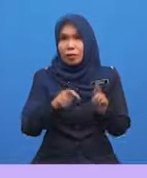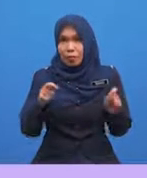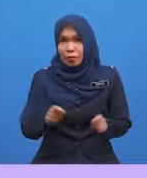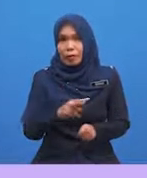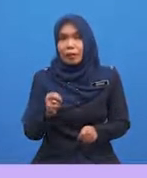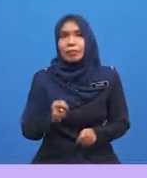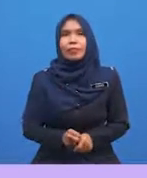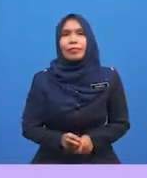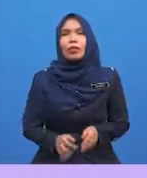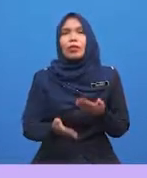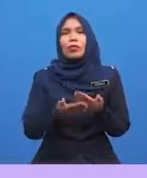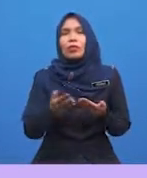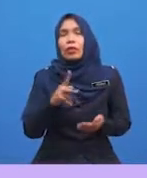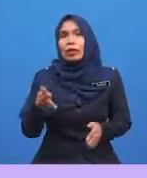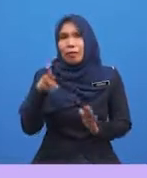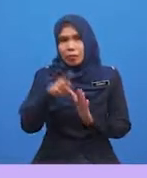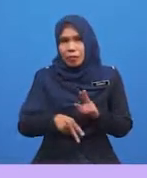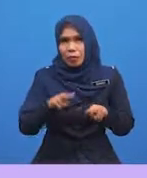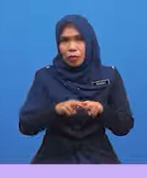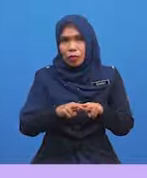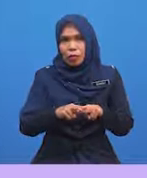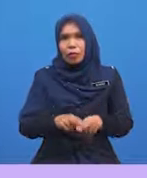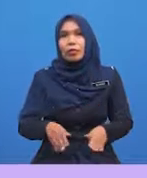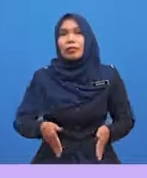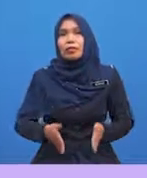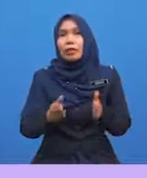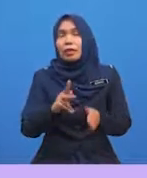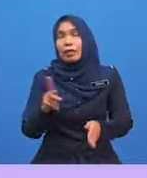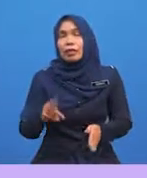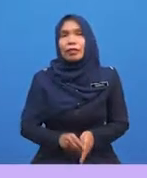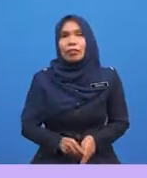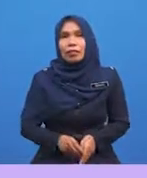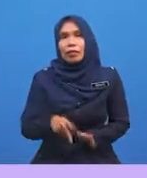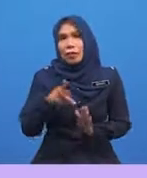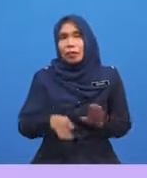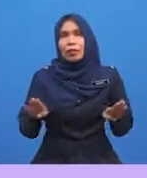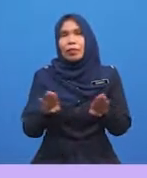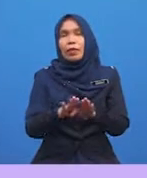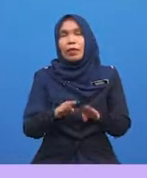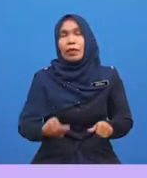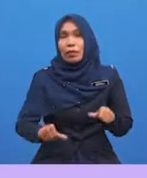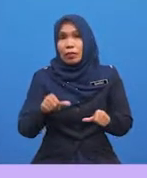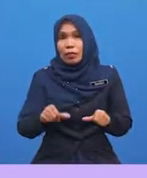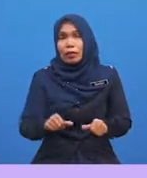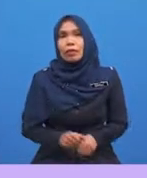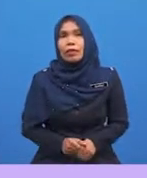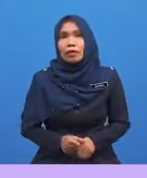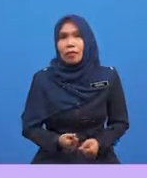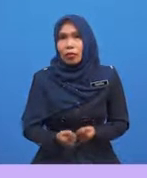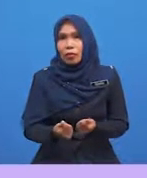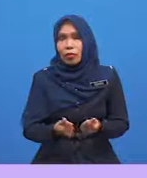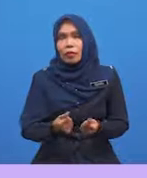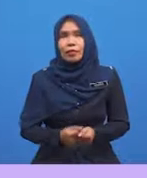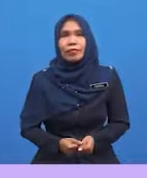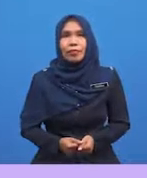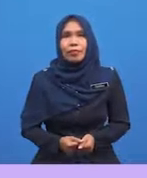memudahkan penduduk menjalankan pelbagai aktiviti ekonomi, contohnya pertanian dan perindustrian.